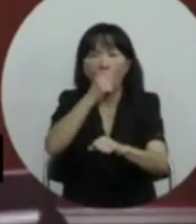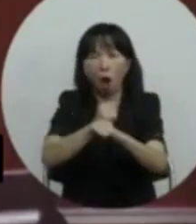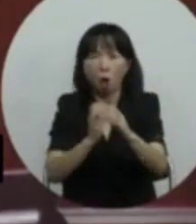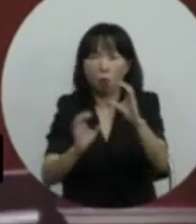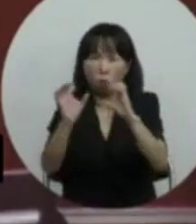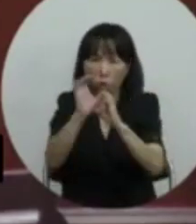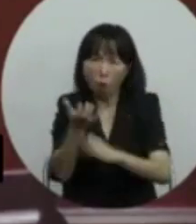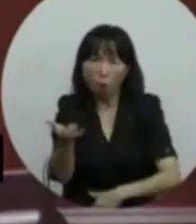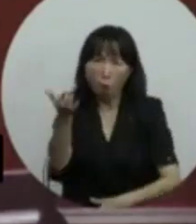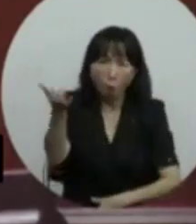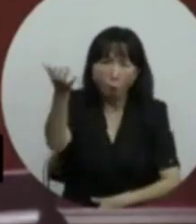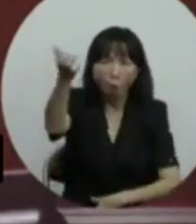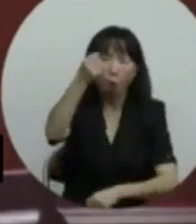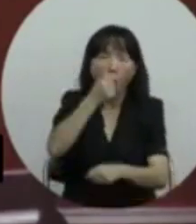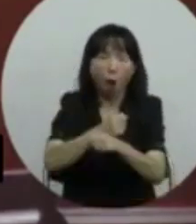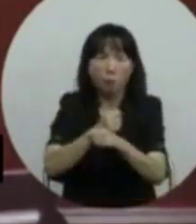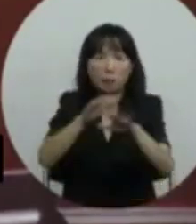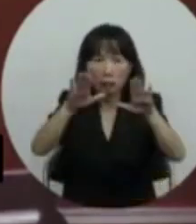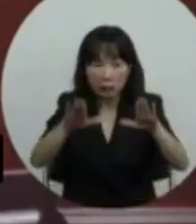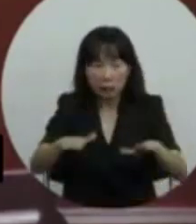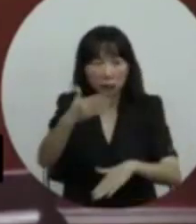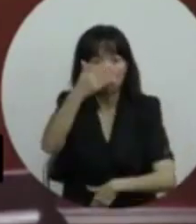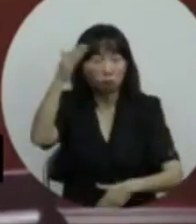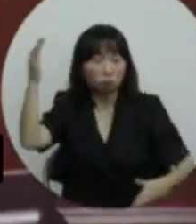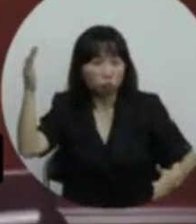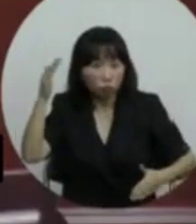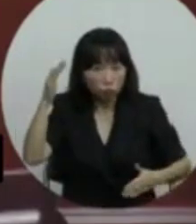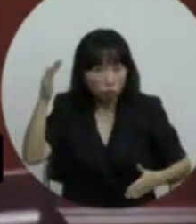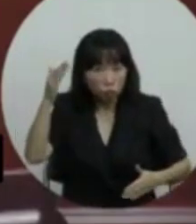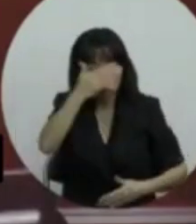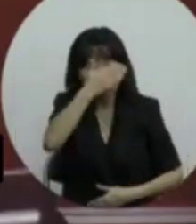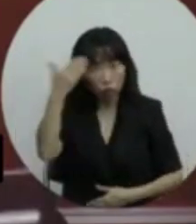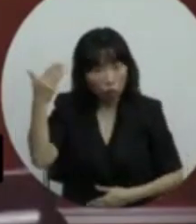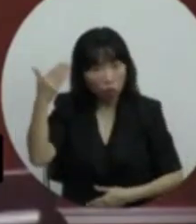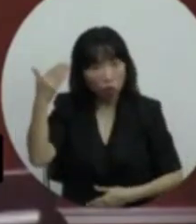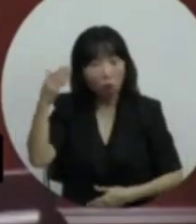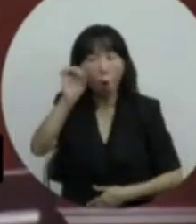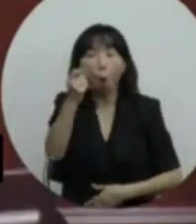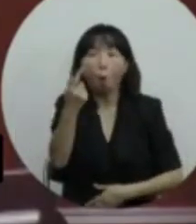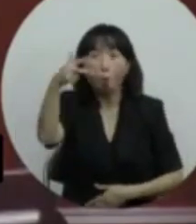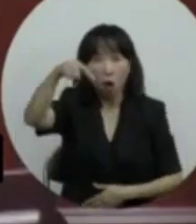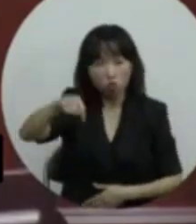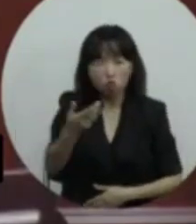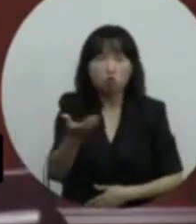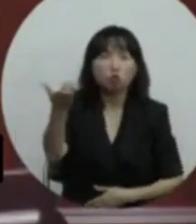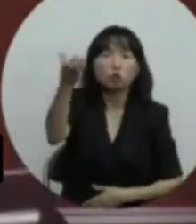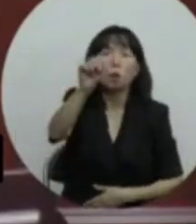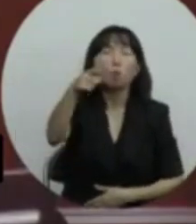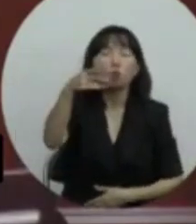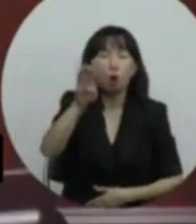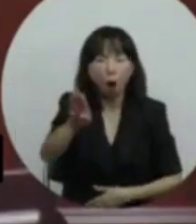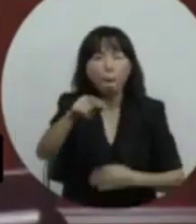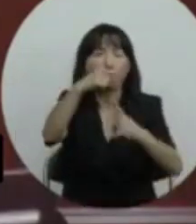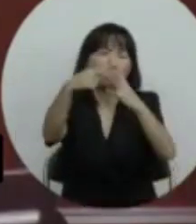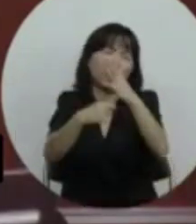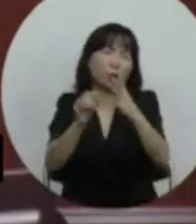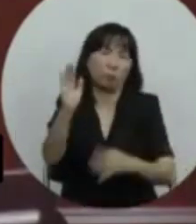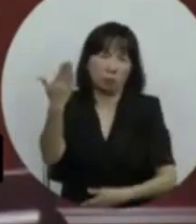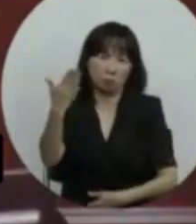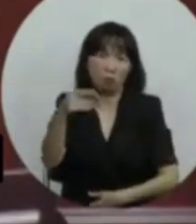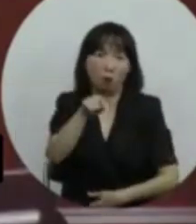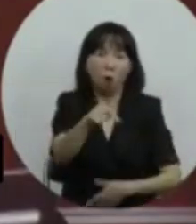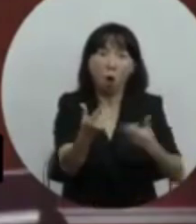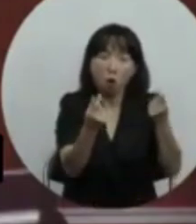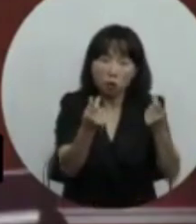업그레이드하면서 현재 청년안주 점프업 프로젝트가 된 것입니다. 완주군의 이러한